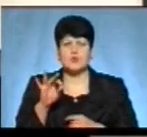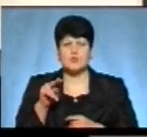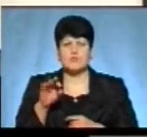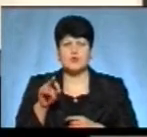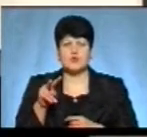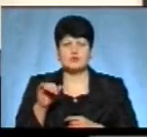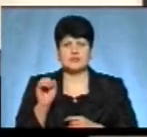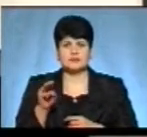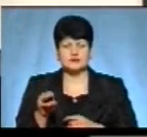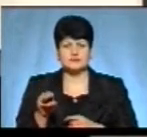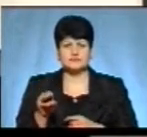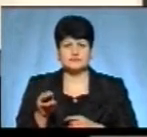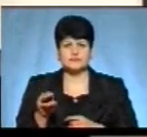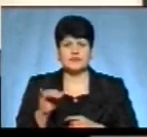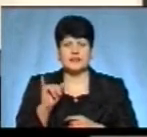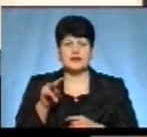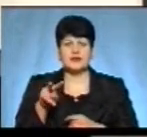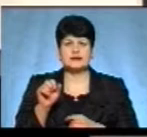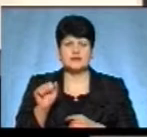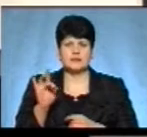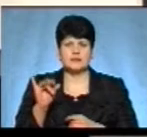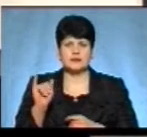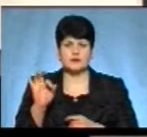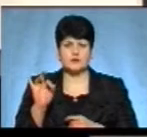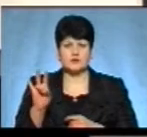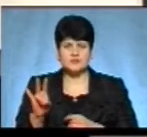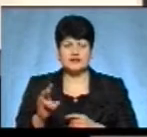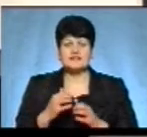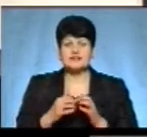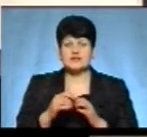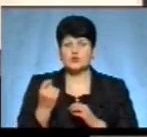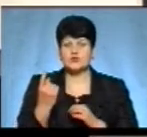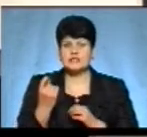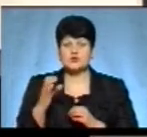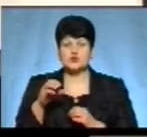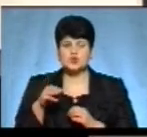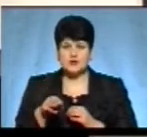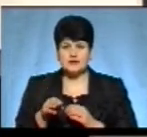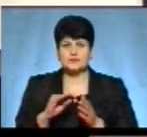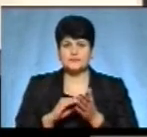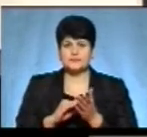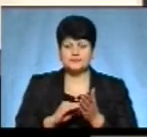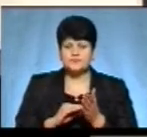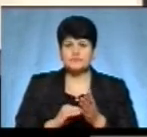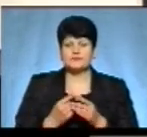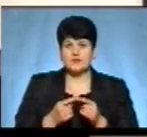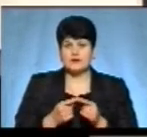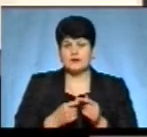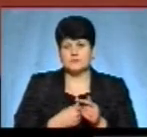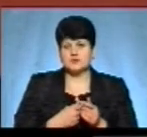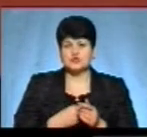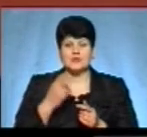Ілариона, який в середині 11 століття сформулював цю ідею, що